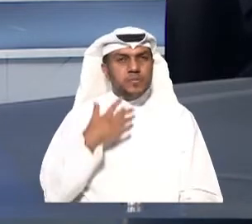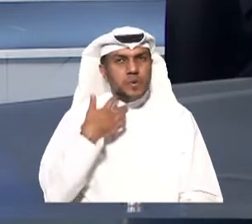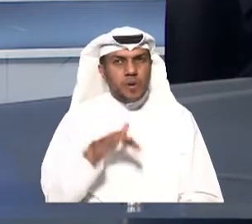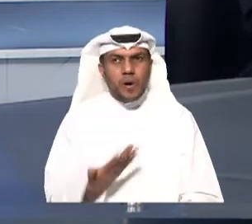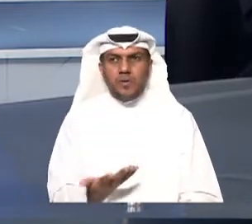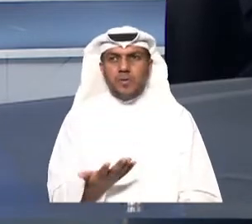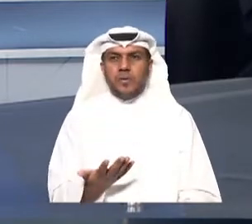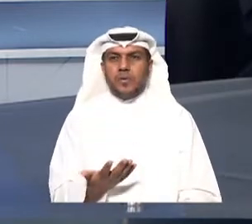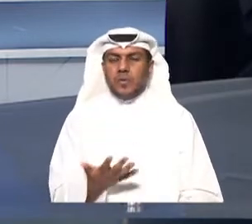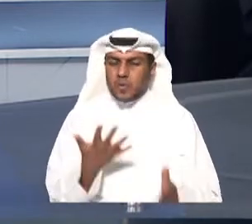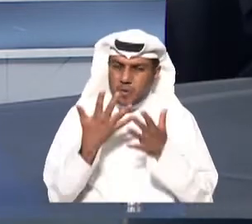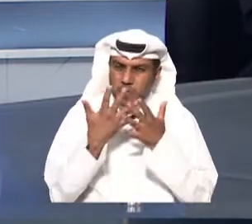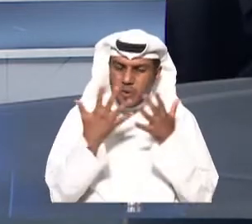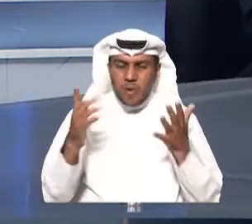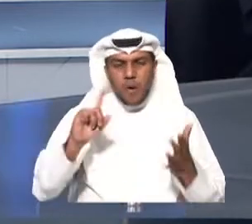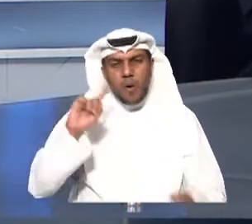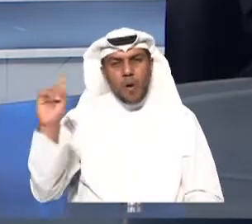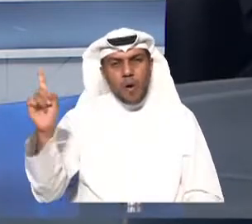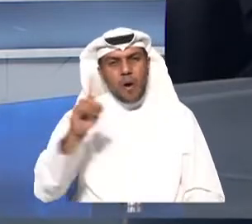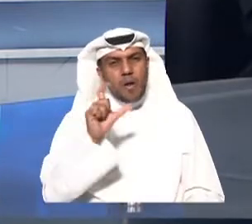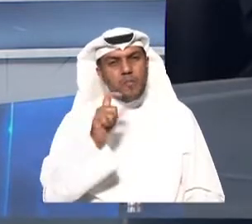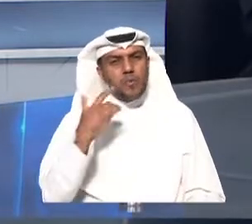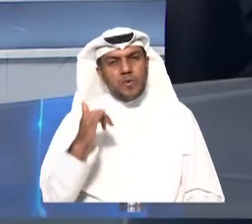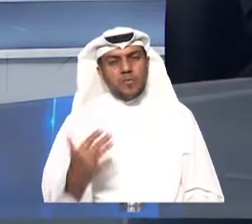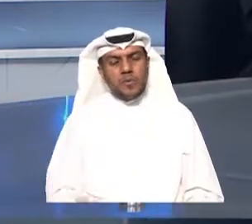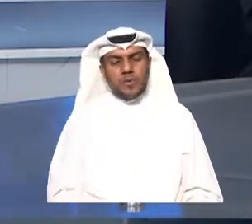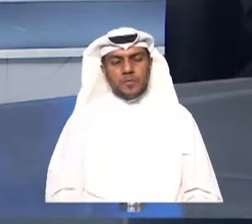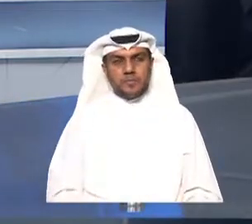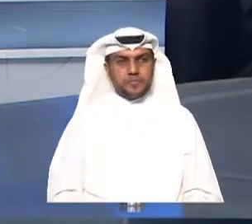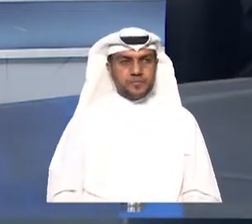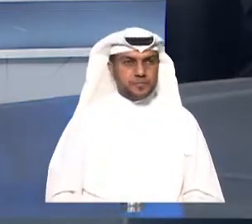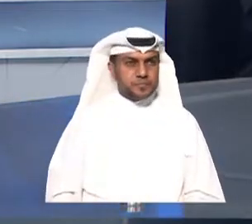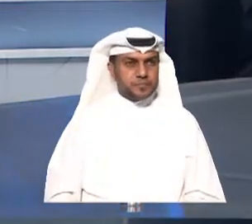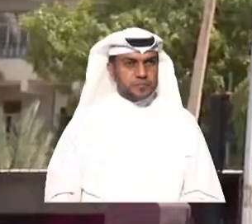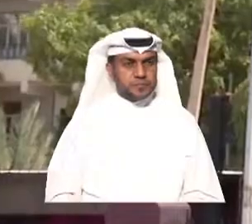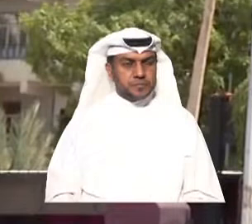كبيرة للعالمين العربي والإسلامي.